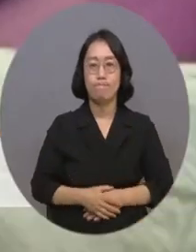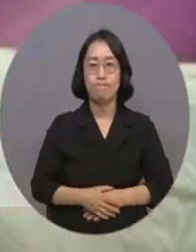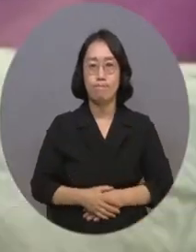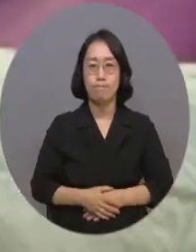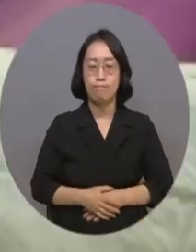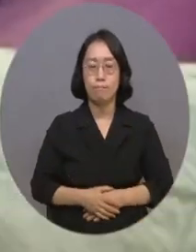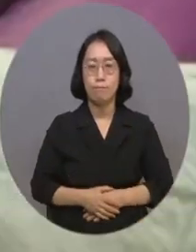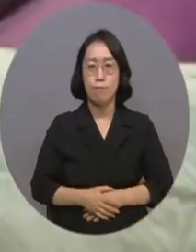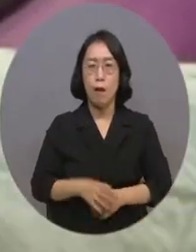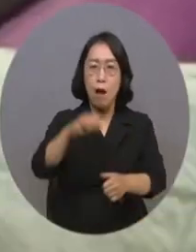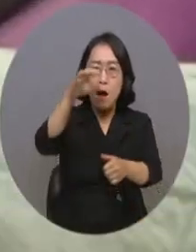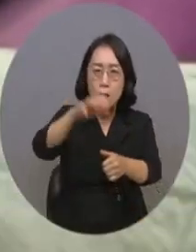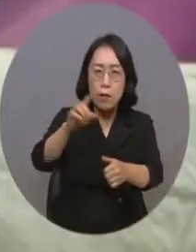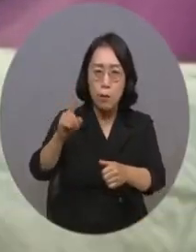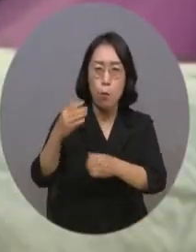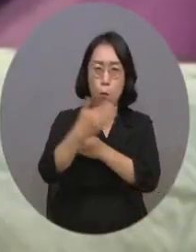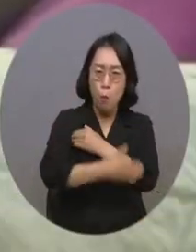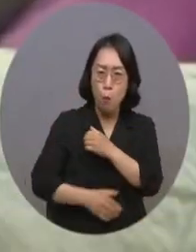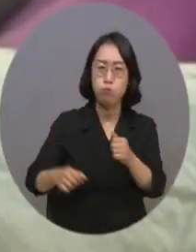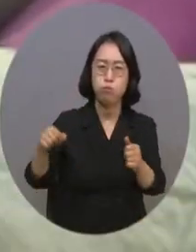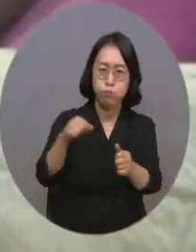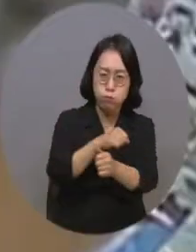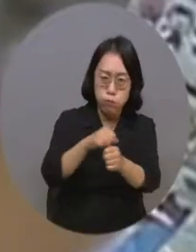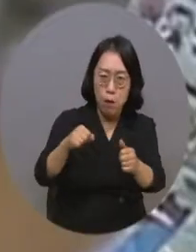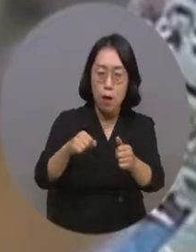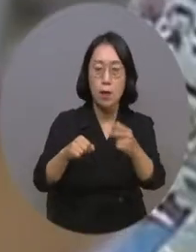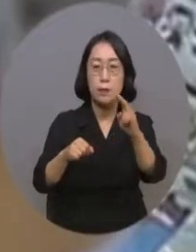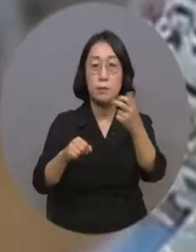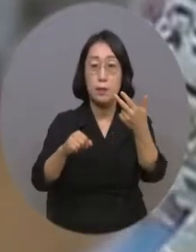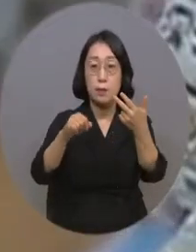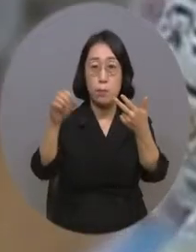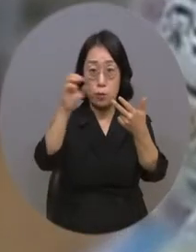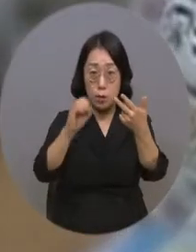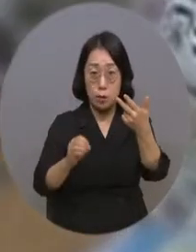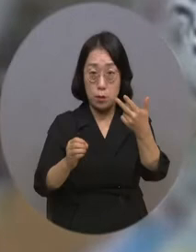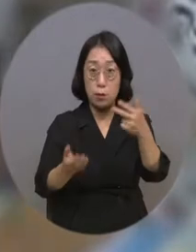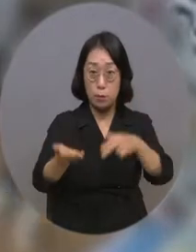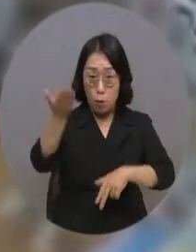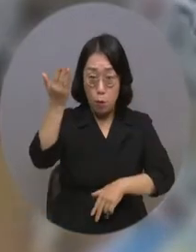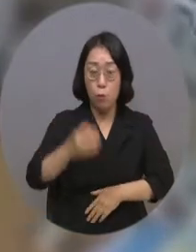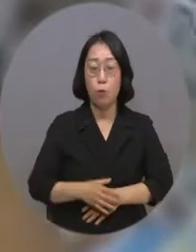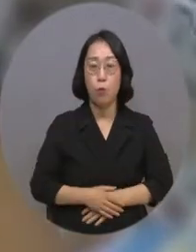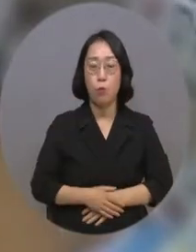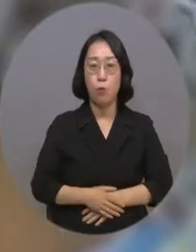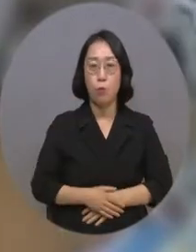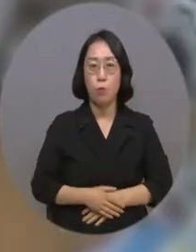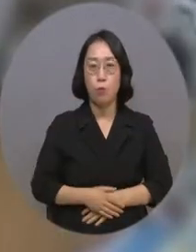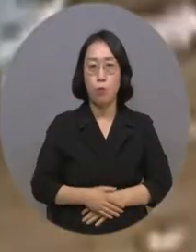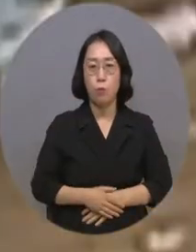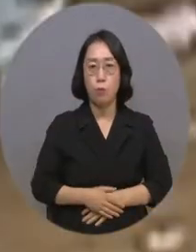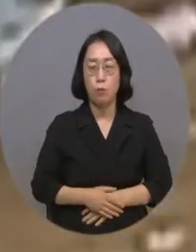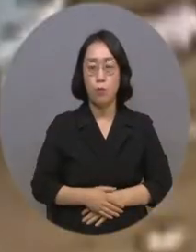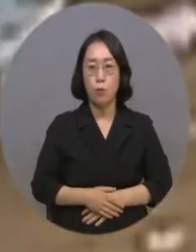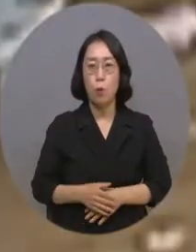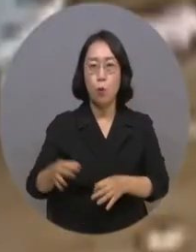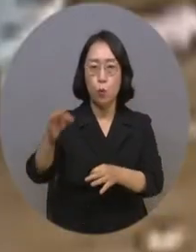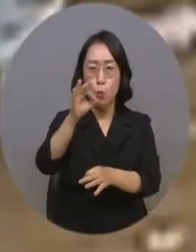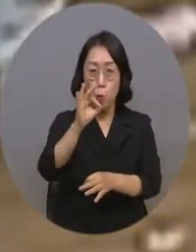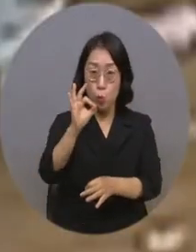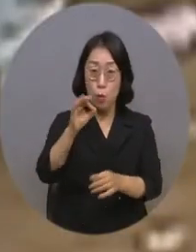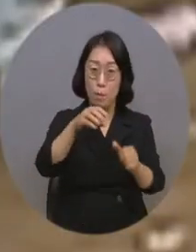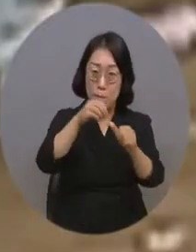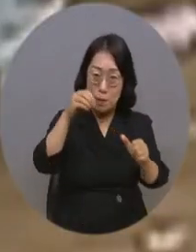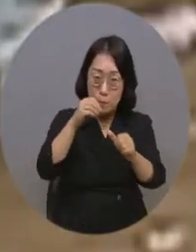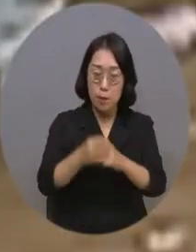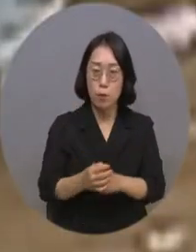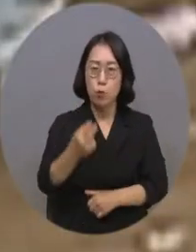학대 유형으로는 신체적 학대가 27.4%로 가장 높은 비중을 나타냈고 경제적 착취,